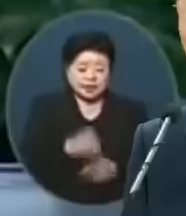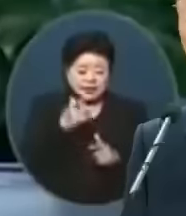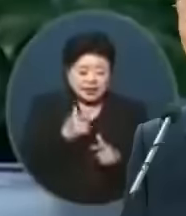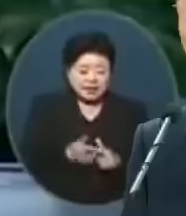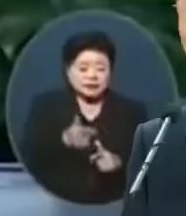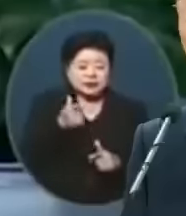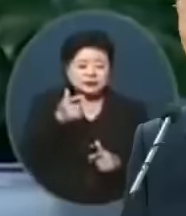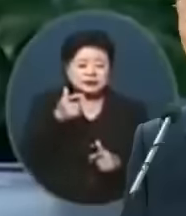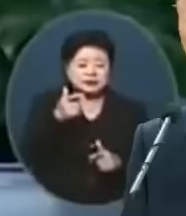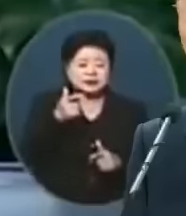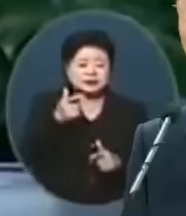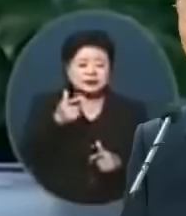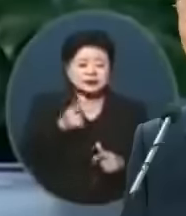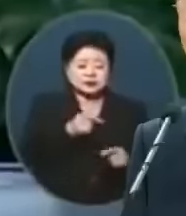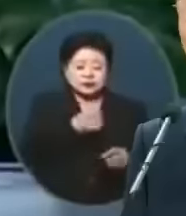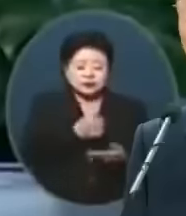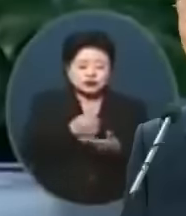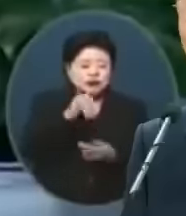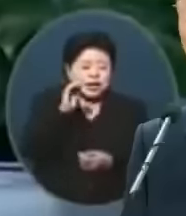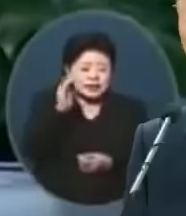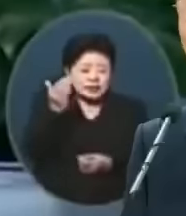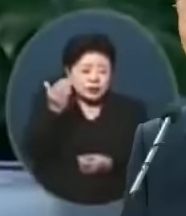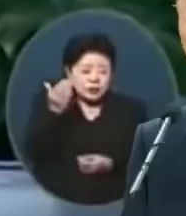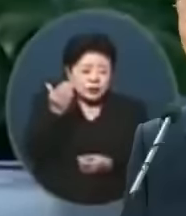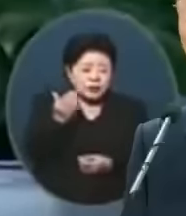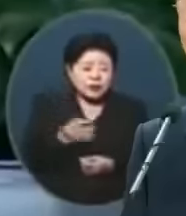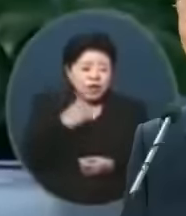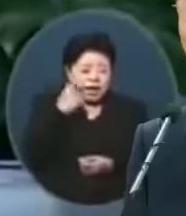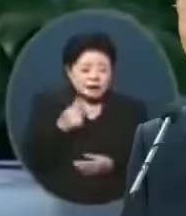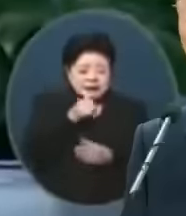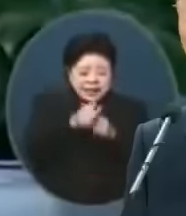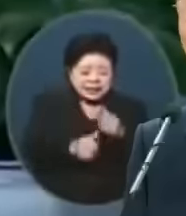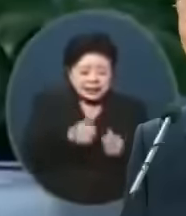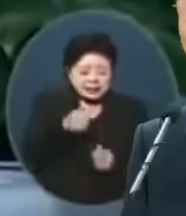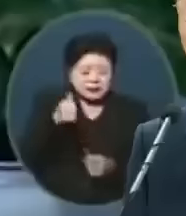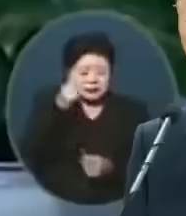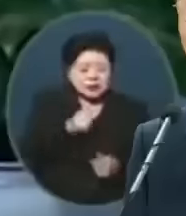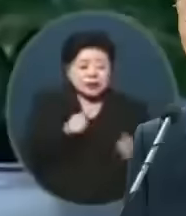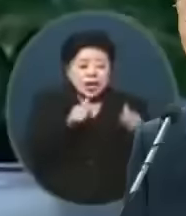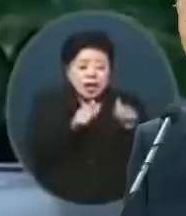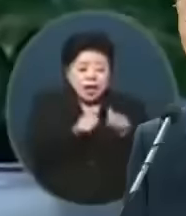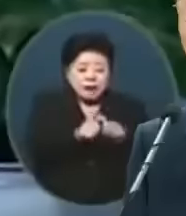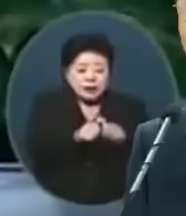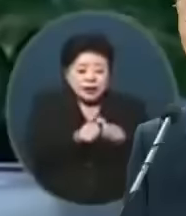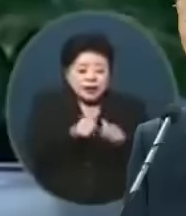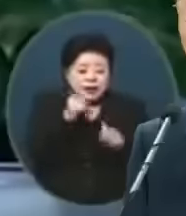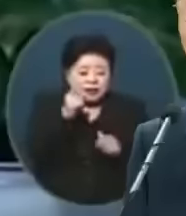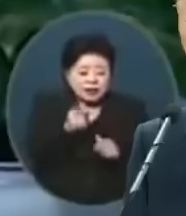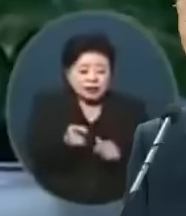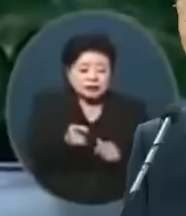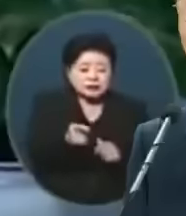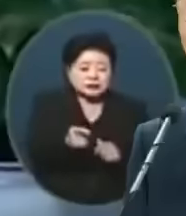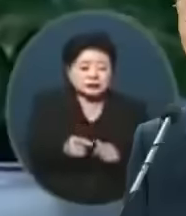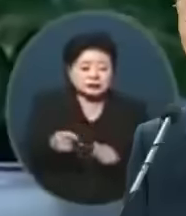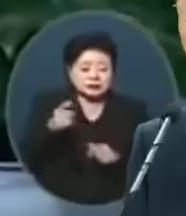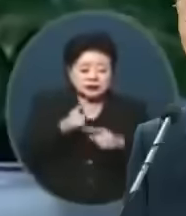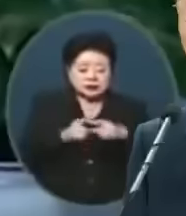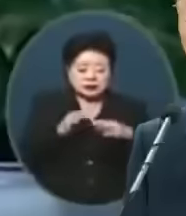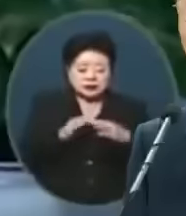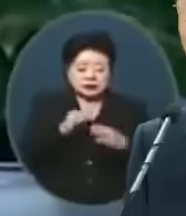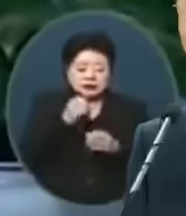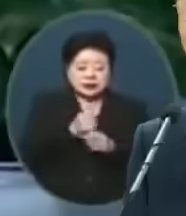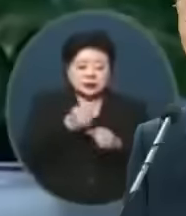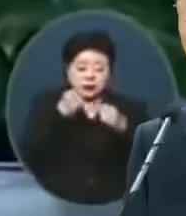예수님이 여러분 구주가 되시고 아버지 하나님이 성령과 더불어 여러분 성전 삼고